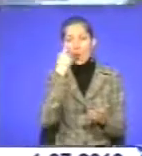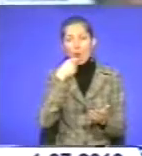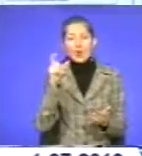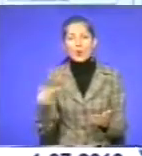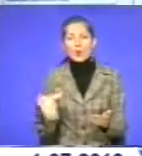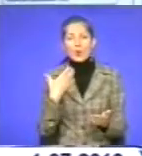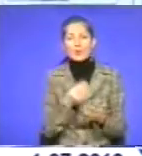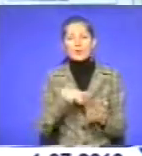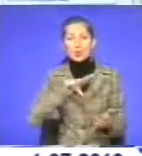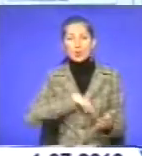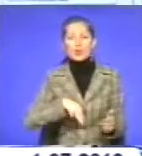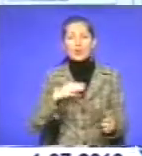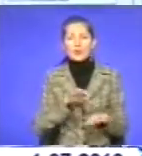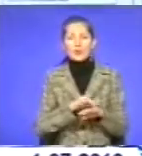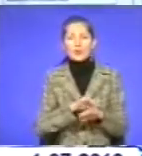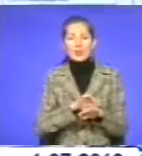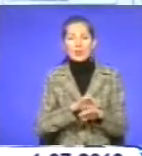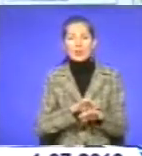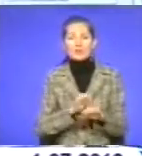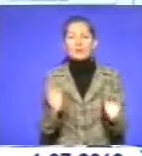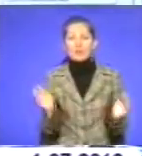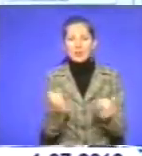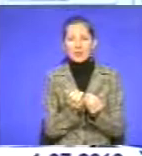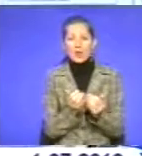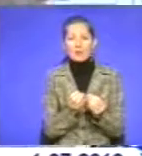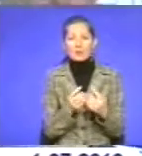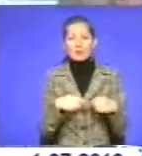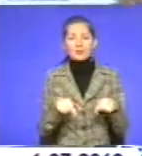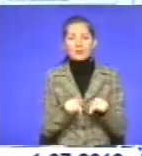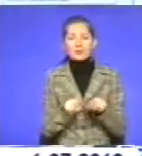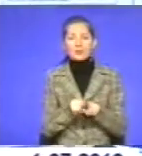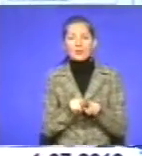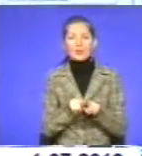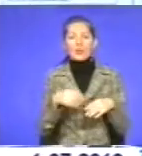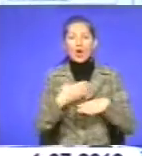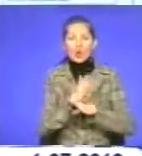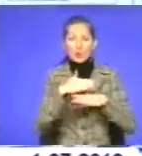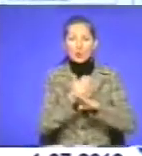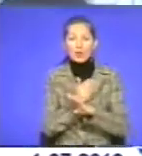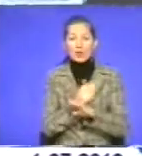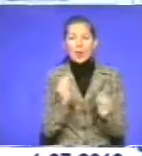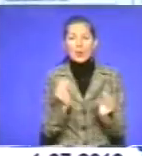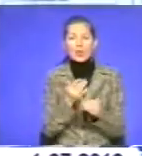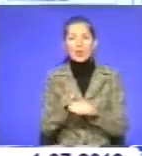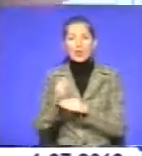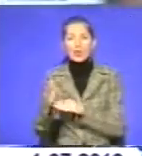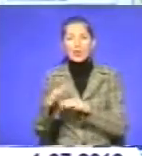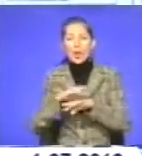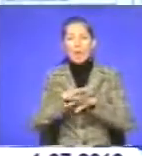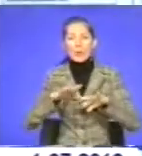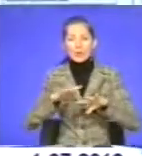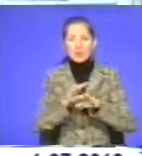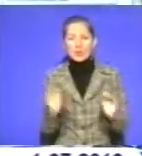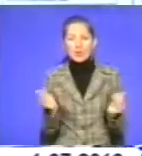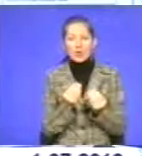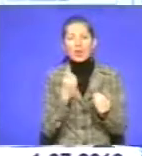свою душу, своє тіло, зібрати, немов би, знаєте, розбиту на маленькі шматочки мозаїку, зібрати в одне ціле, в